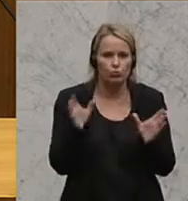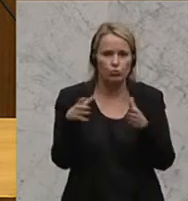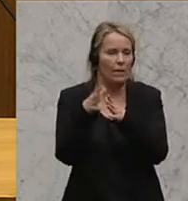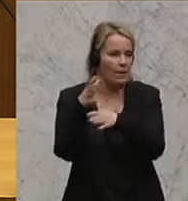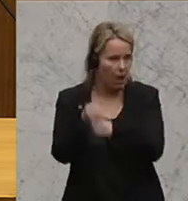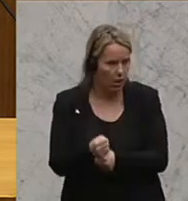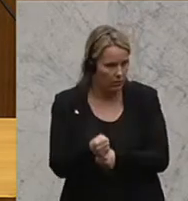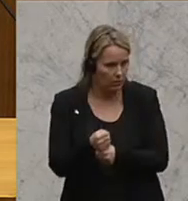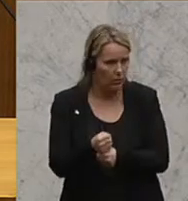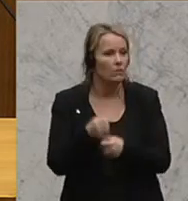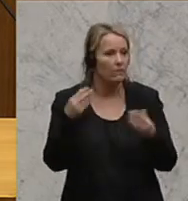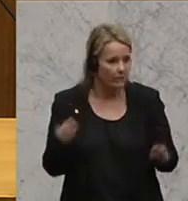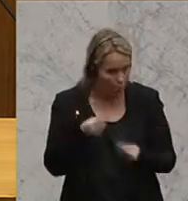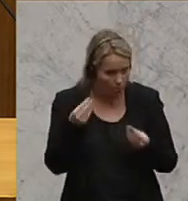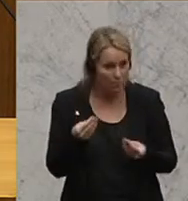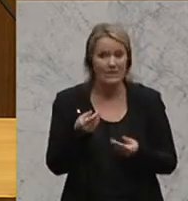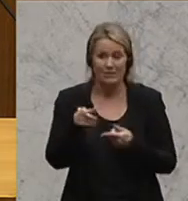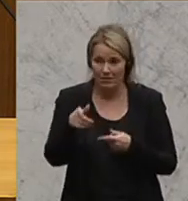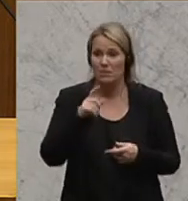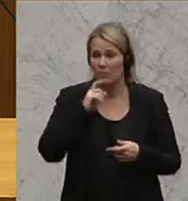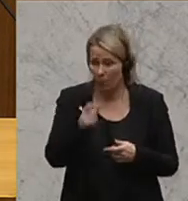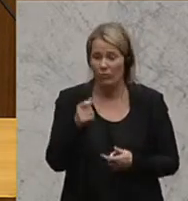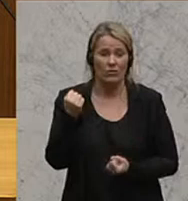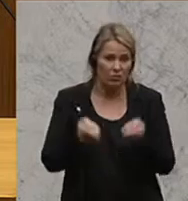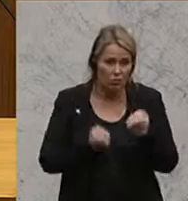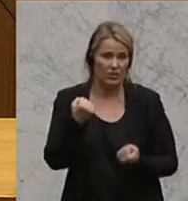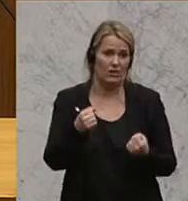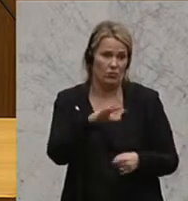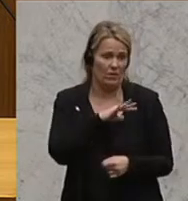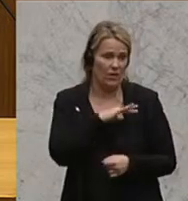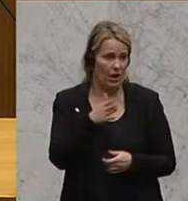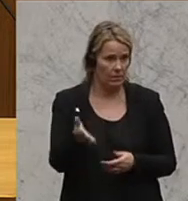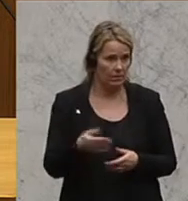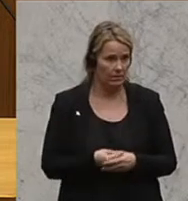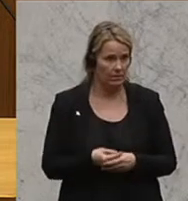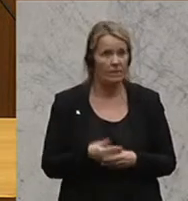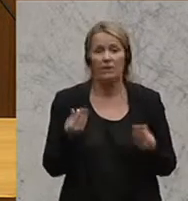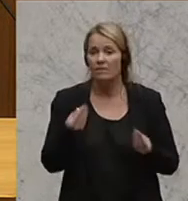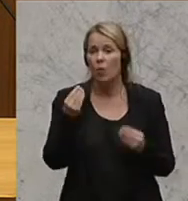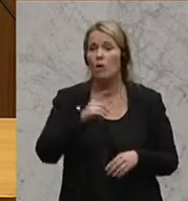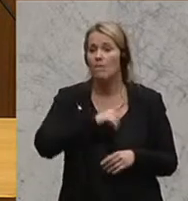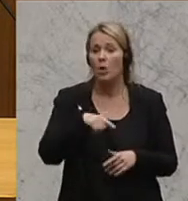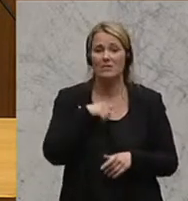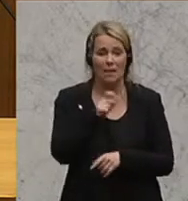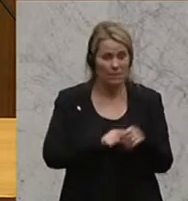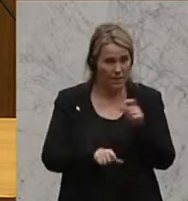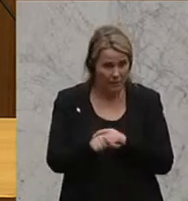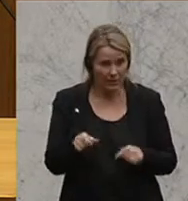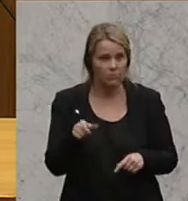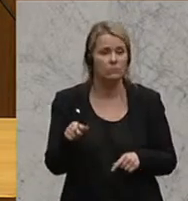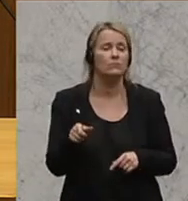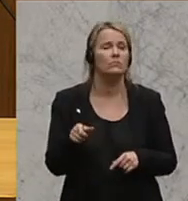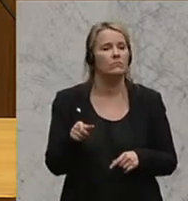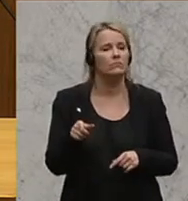vorherrscht, weil es auch ein sehr gefährlicher und schwieriger Beruf ist? Weil Polizeibeamte und Beamtinnen